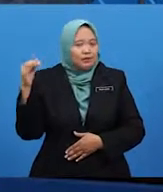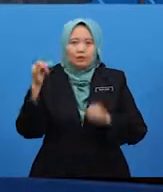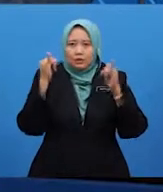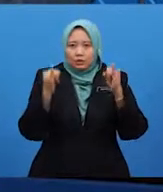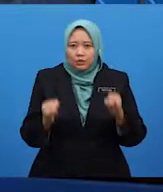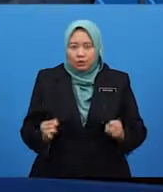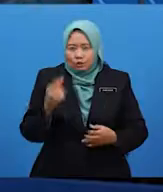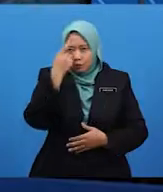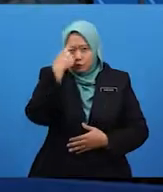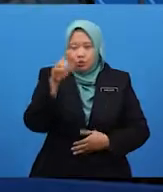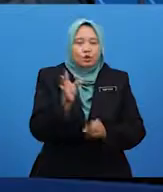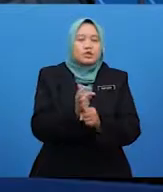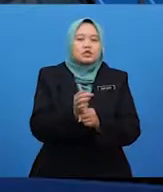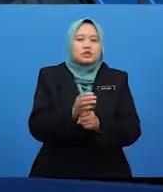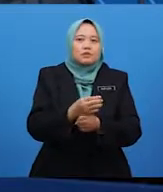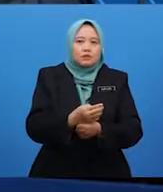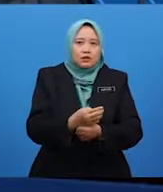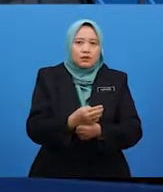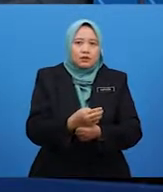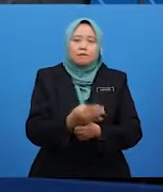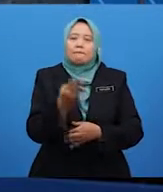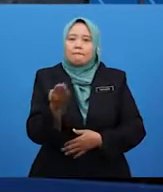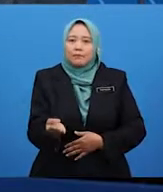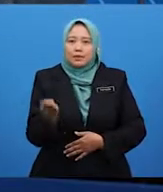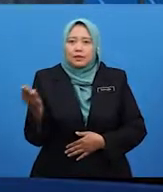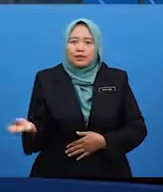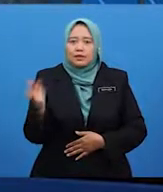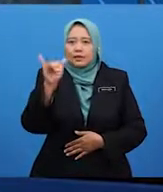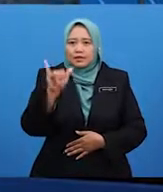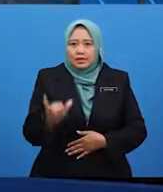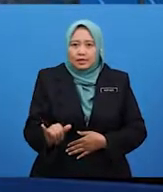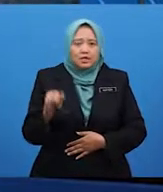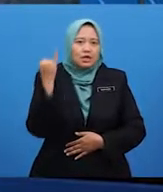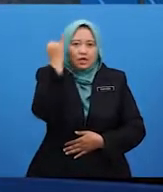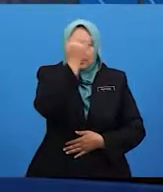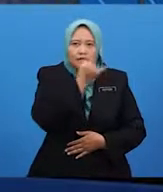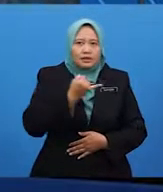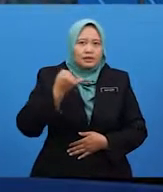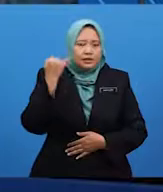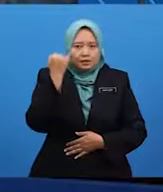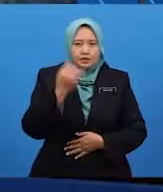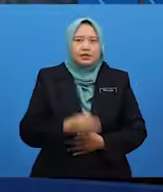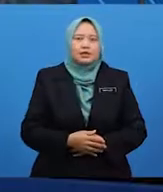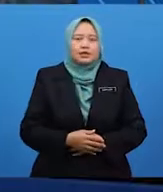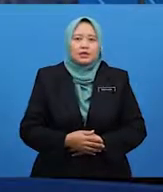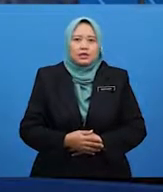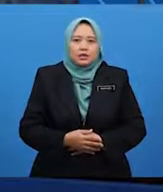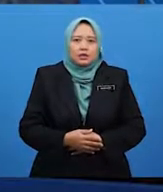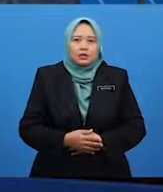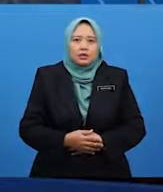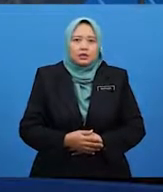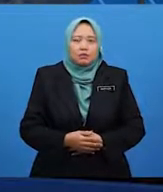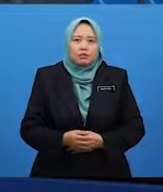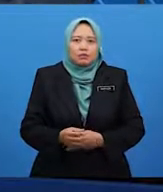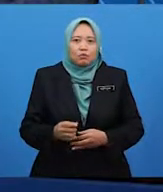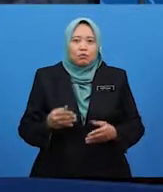indah. Semua ini boleh dinilai keindahannya berdasarkan pengalaman langsung dan secara intelektual individu,